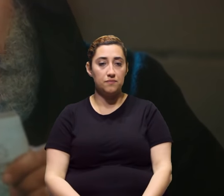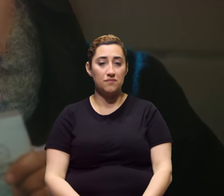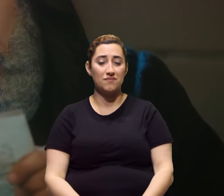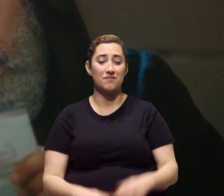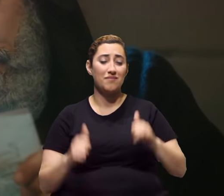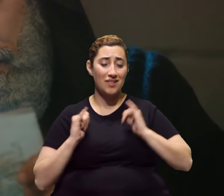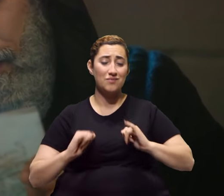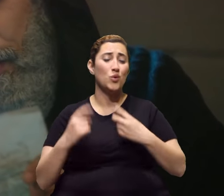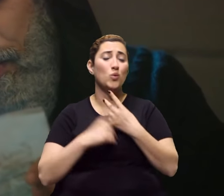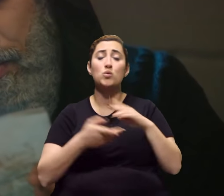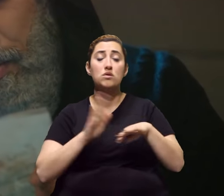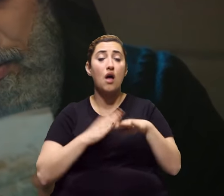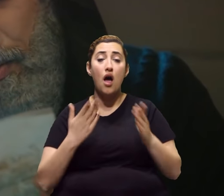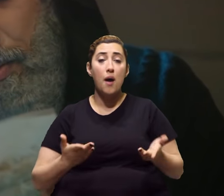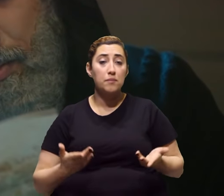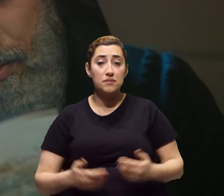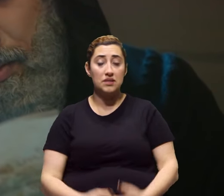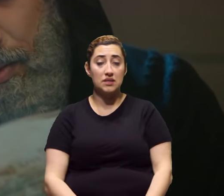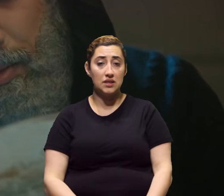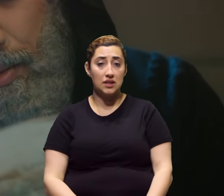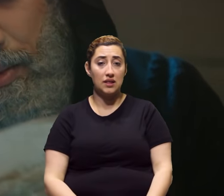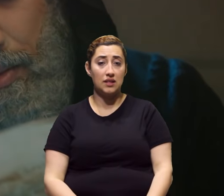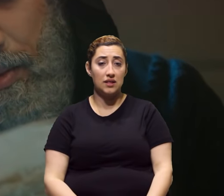Miskin Yunus neylesin?